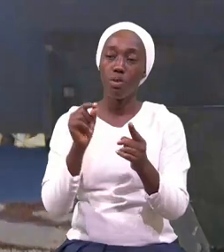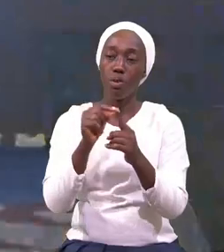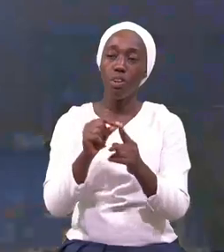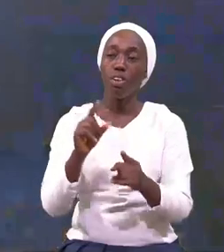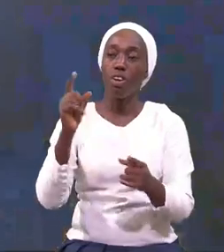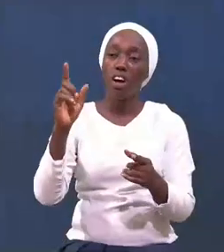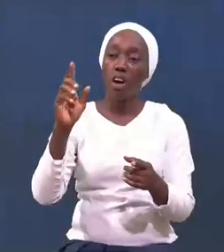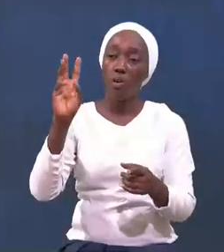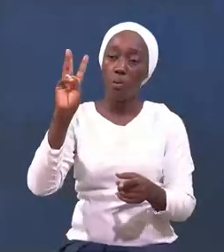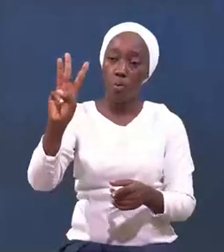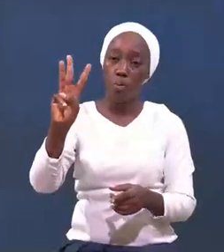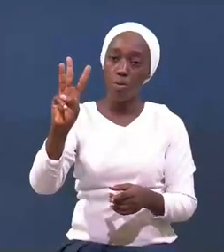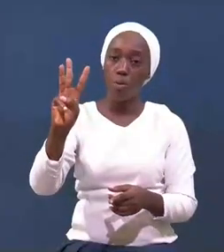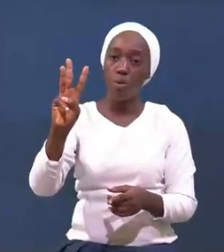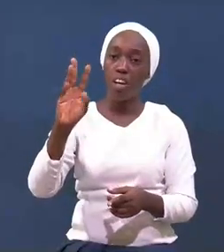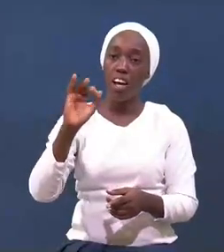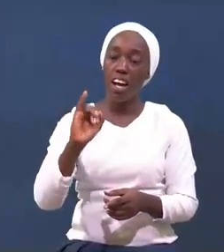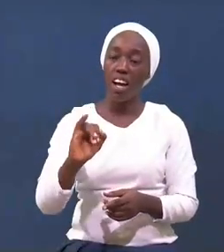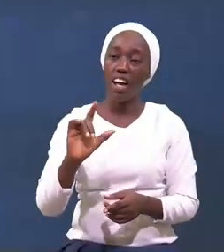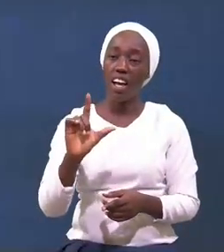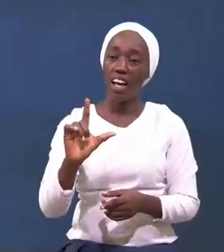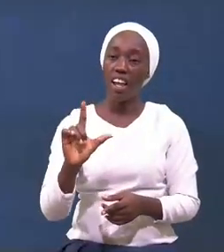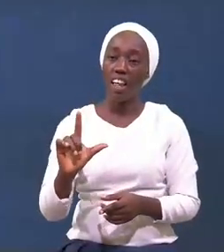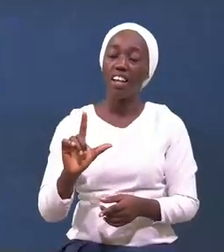Le premier, il y a